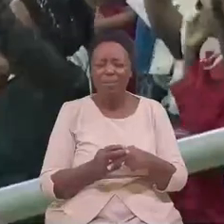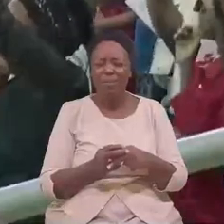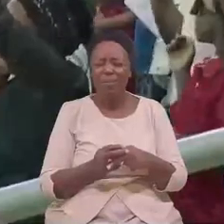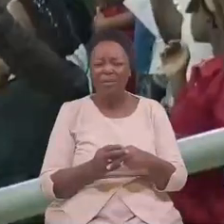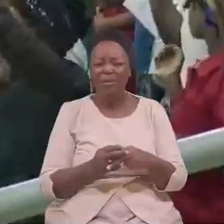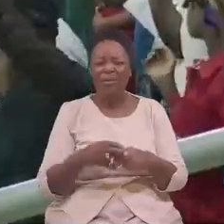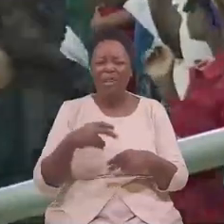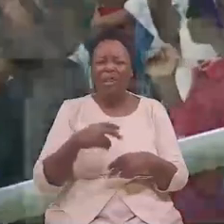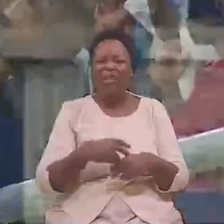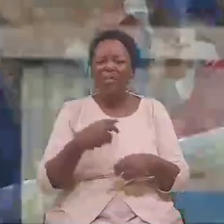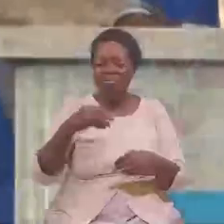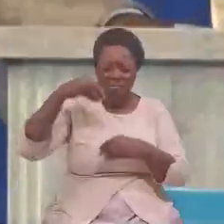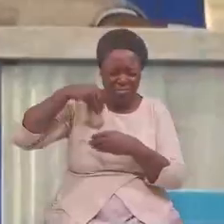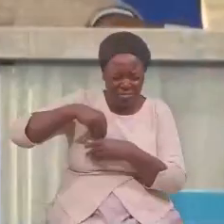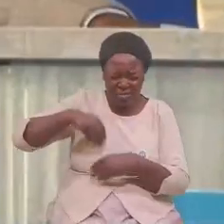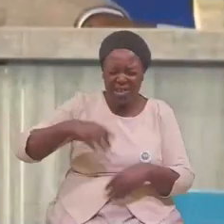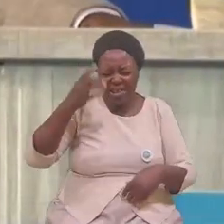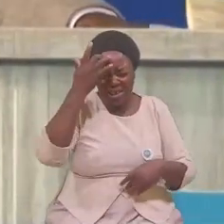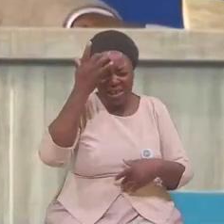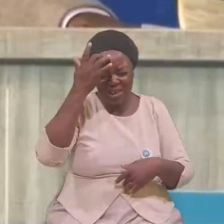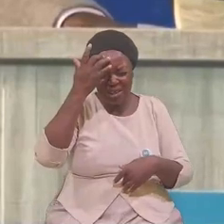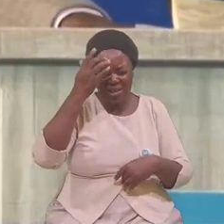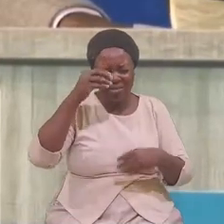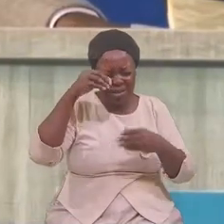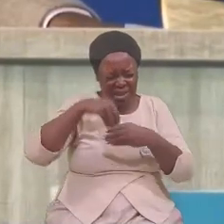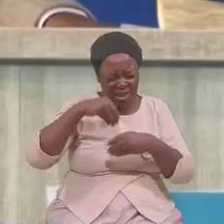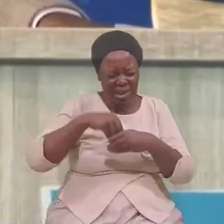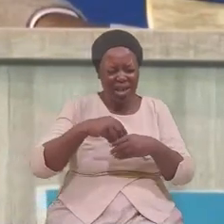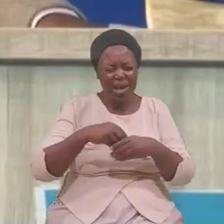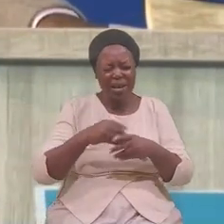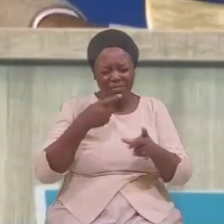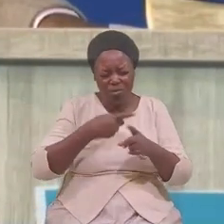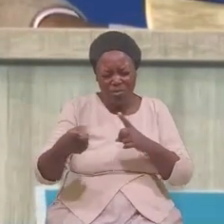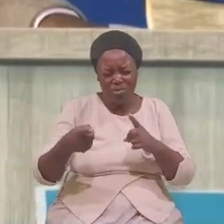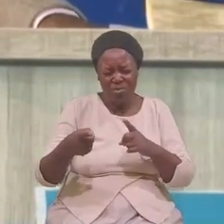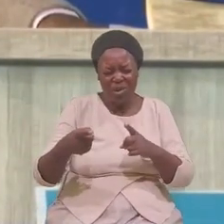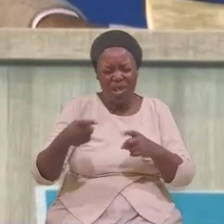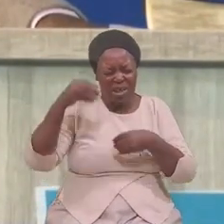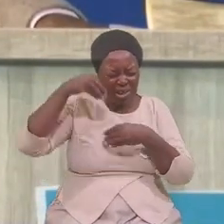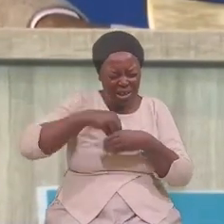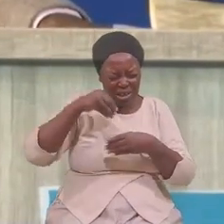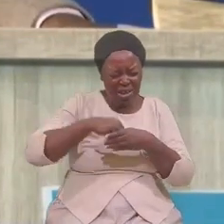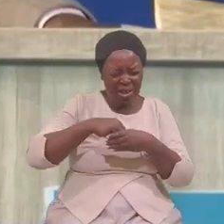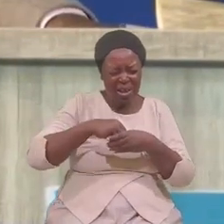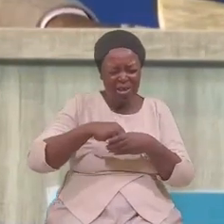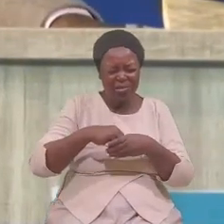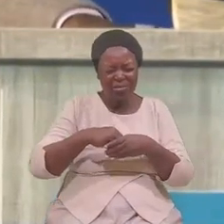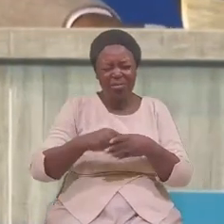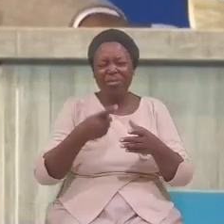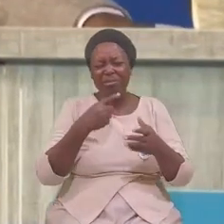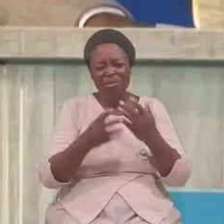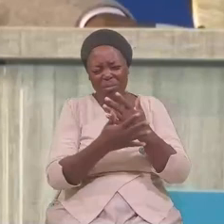Maladie interne, blessure interne, saignement interne, cancer,